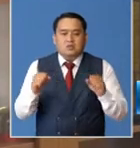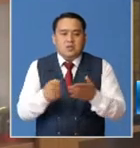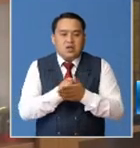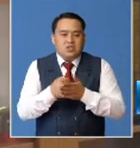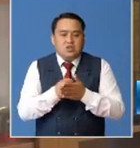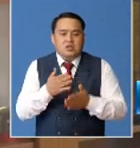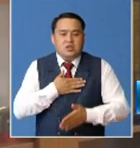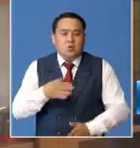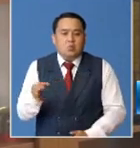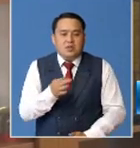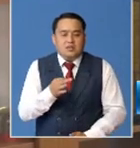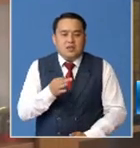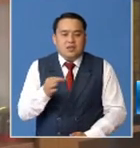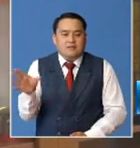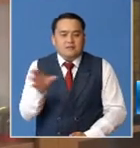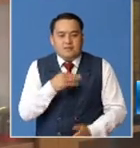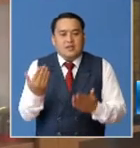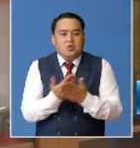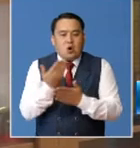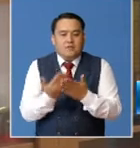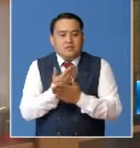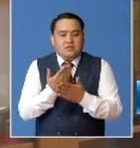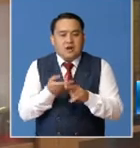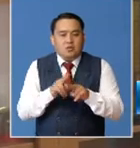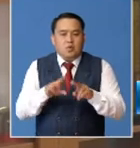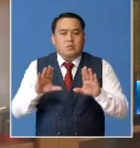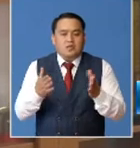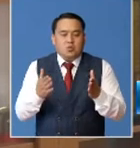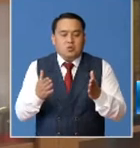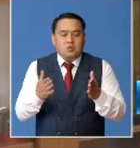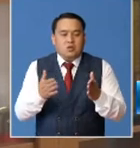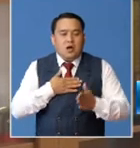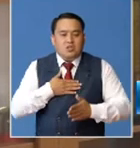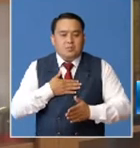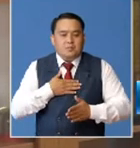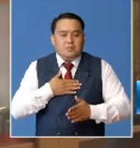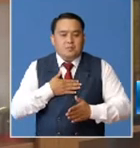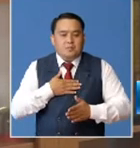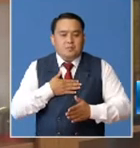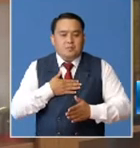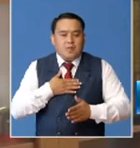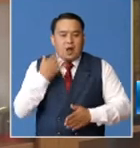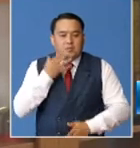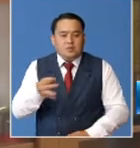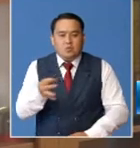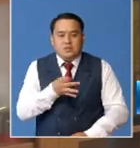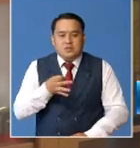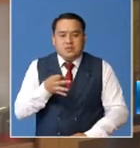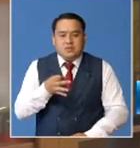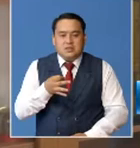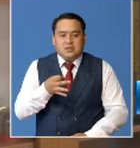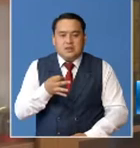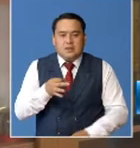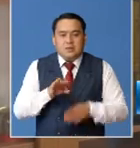спортивные достижения нашей области. Все новости, которые происходят, в нашей Алматинской области